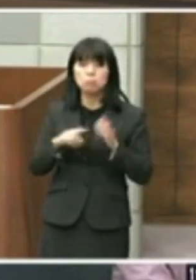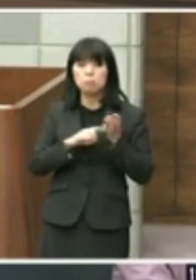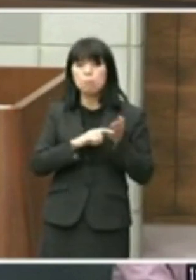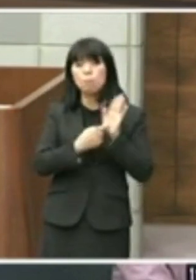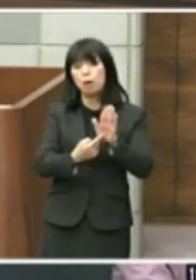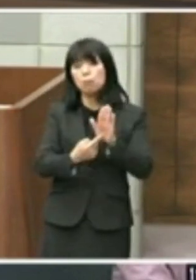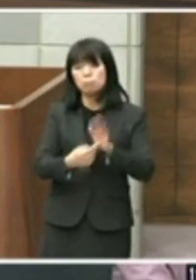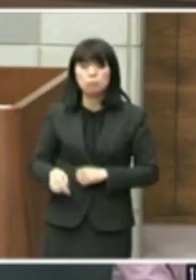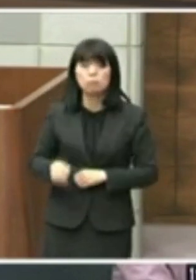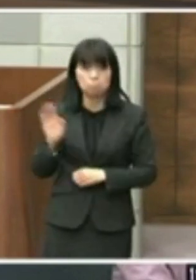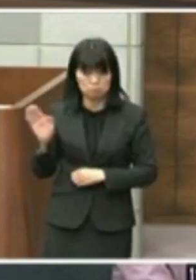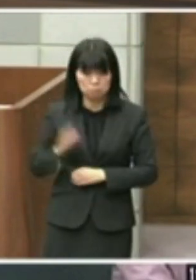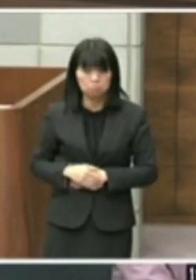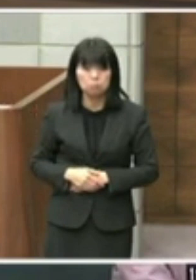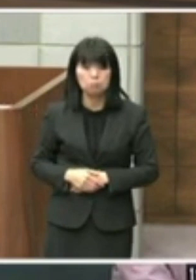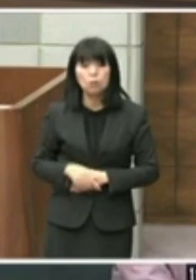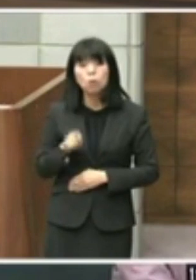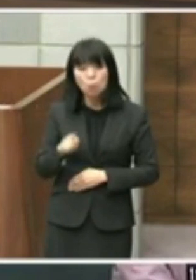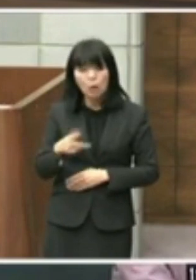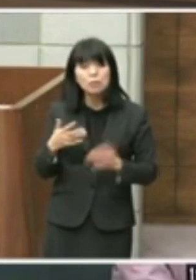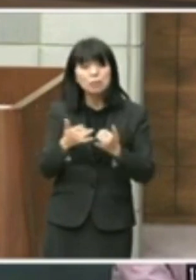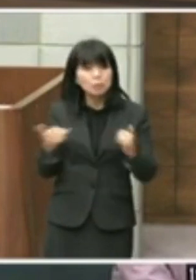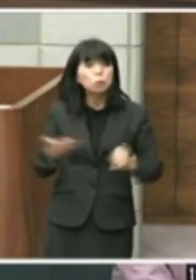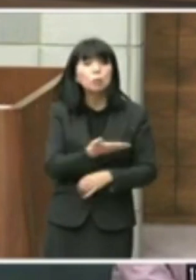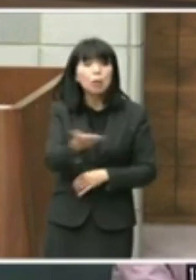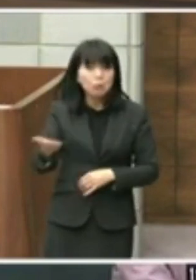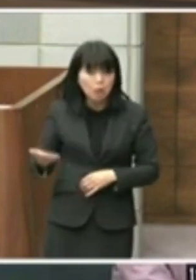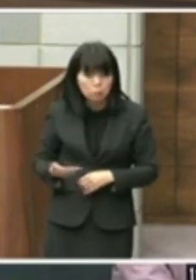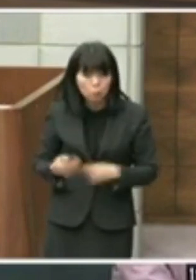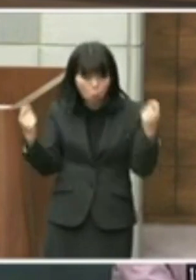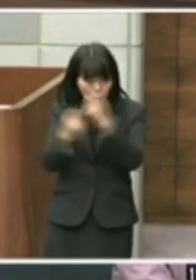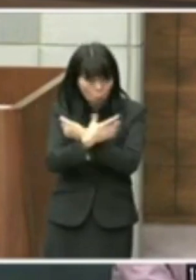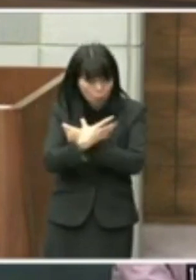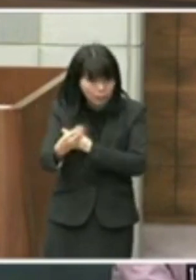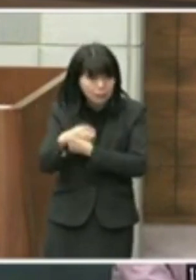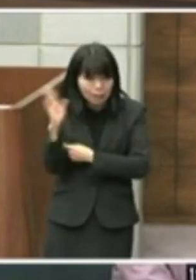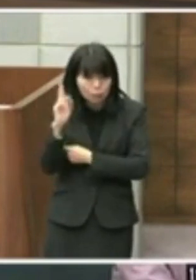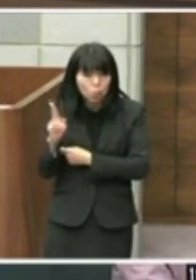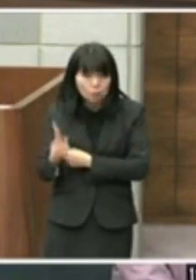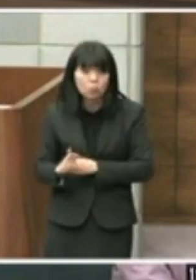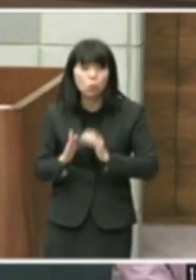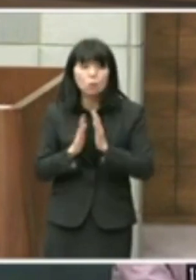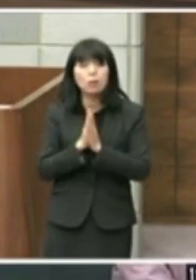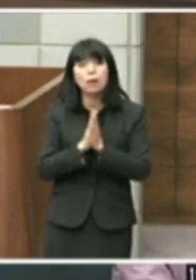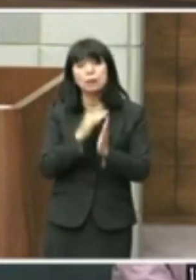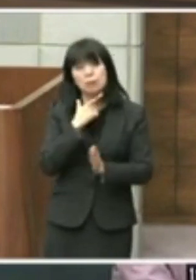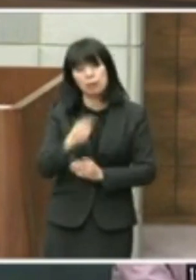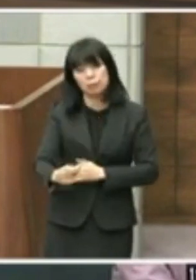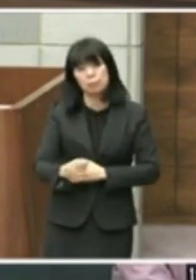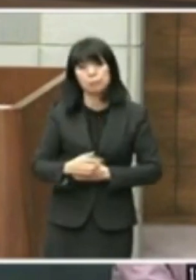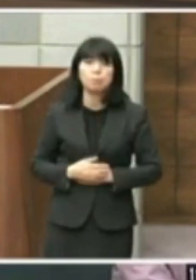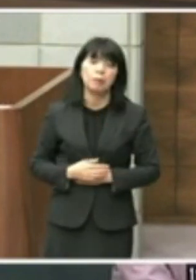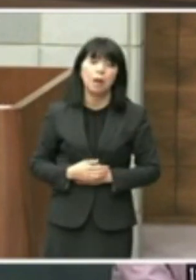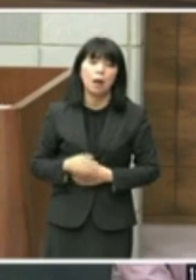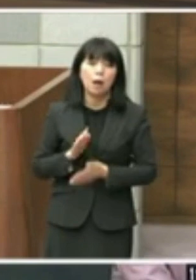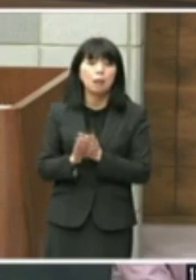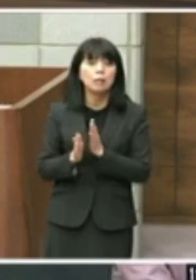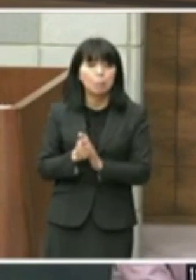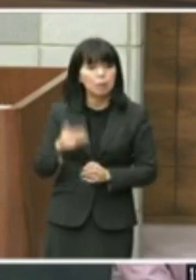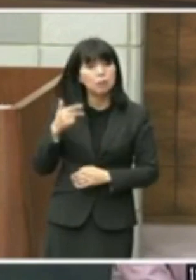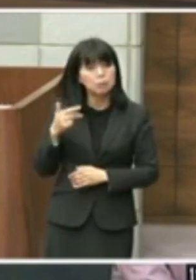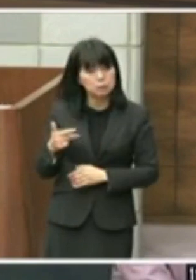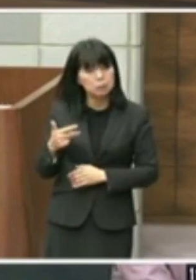て、これはもう市民の皆さんにも誤解なきようにお願いしたいというところで、改めてまた市の方でもです